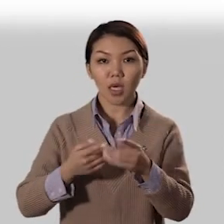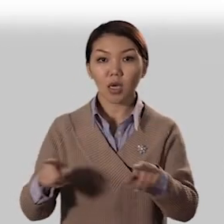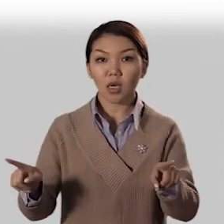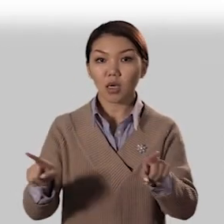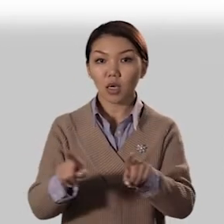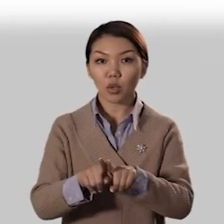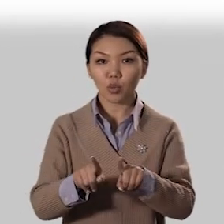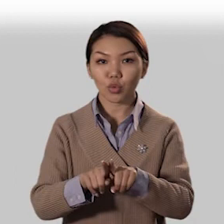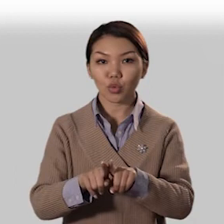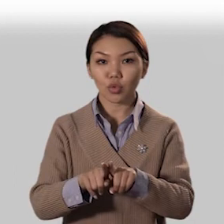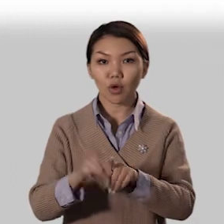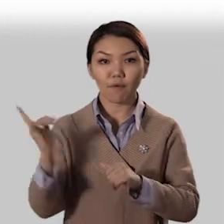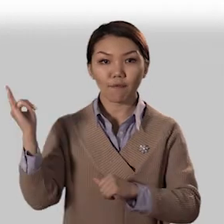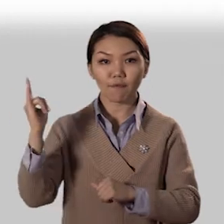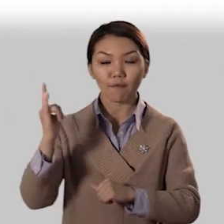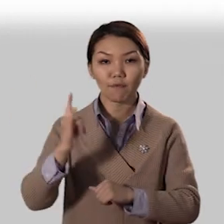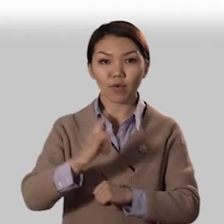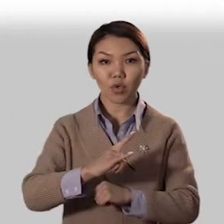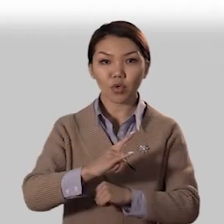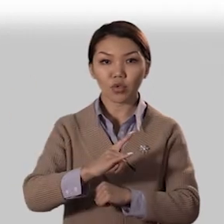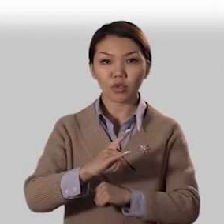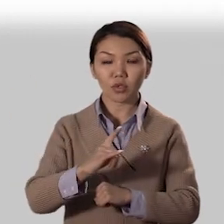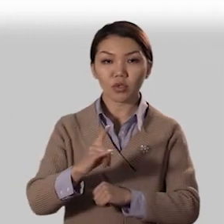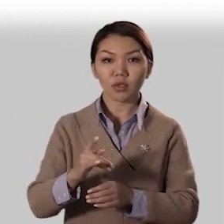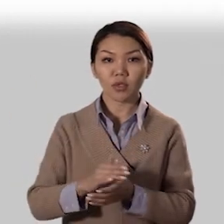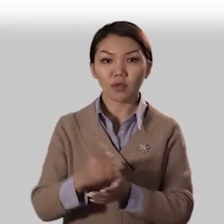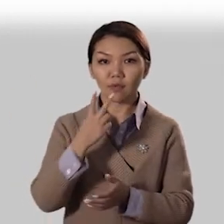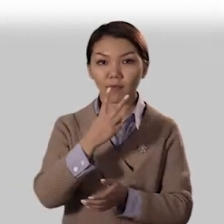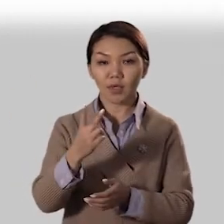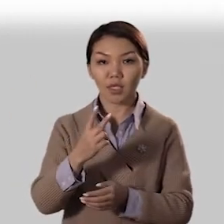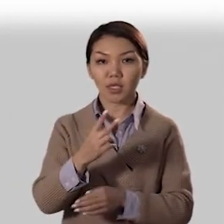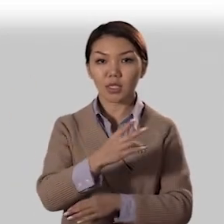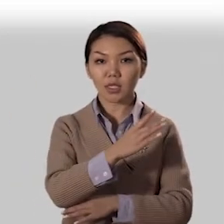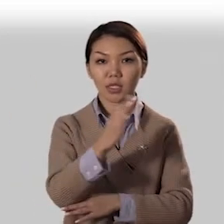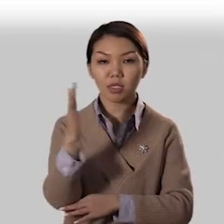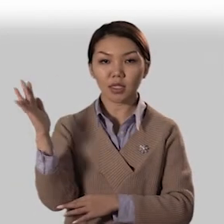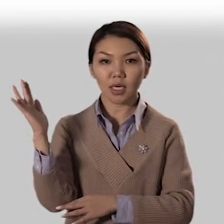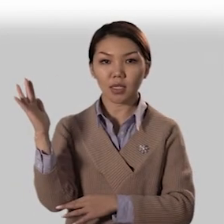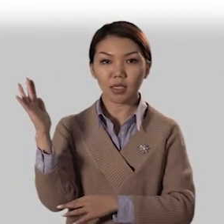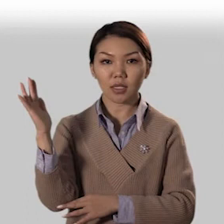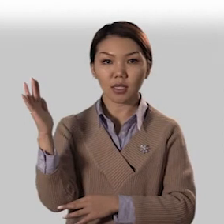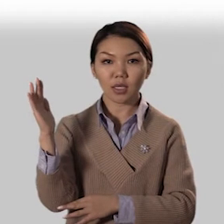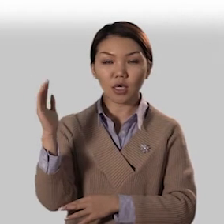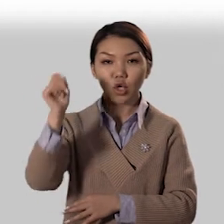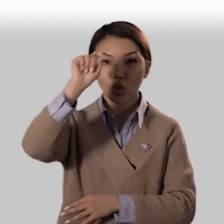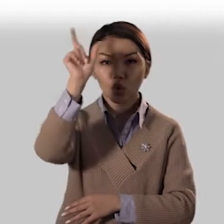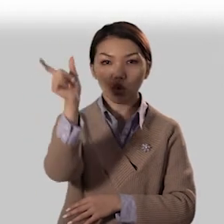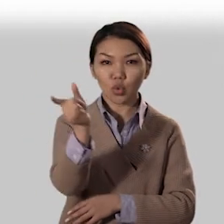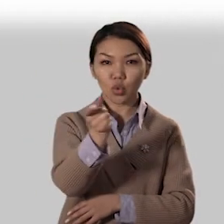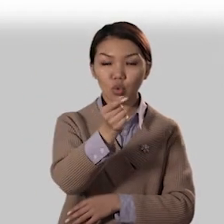будто бог нахлынул верхний сад дробится лунный свет